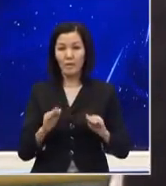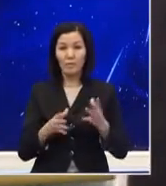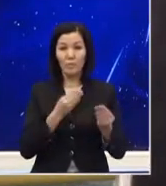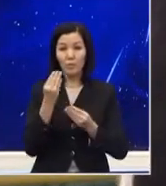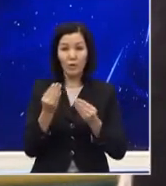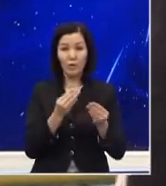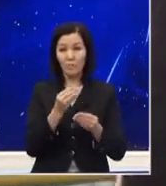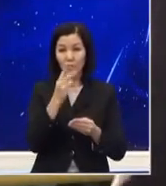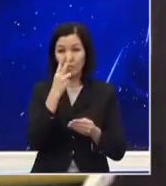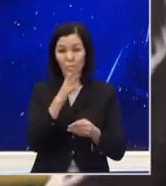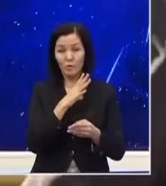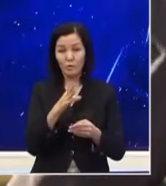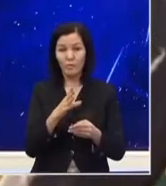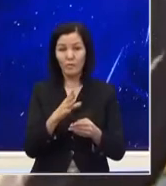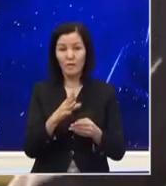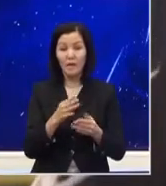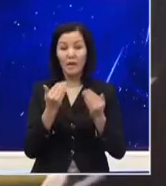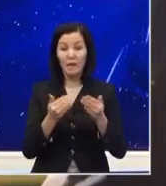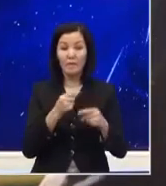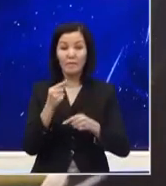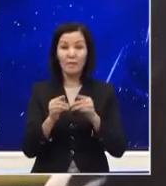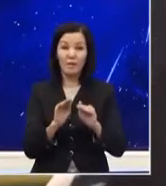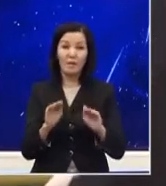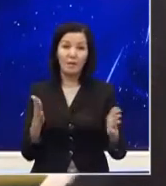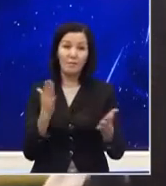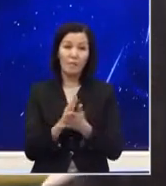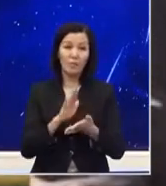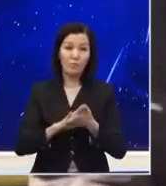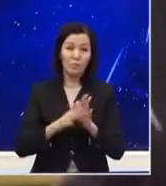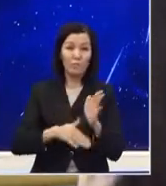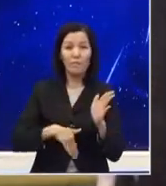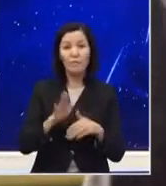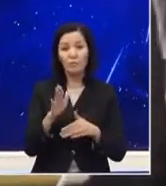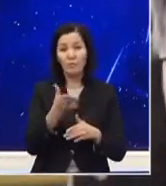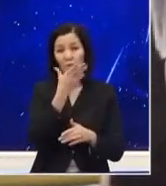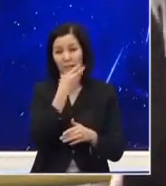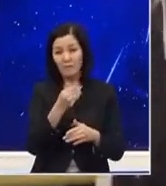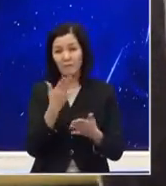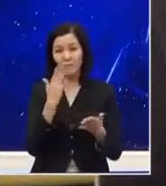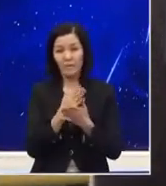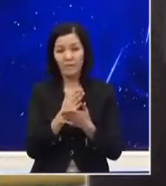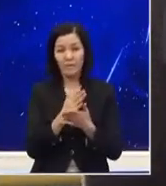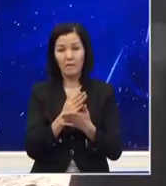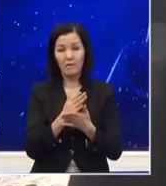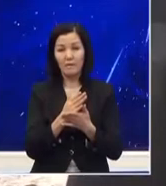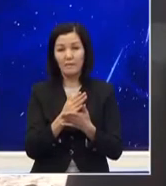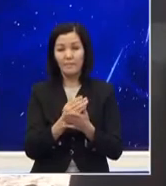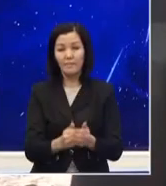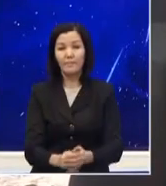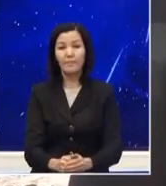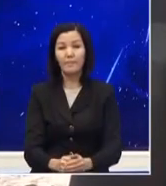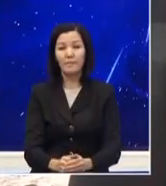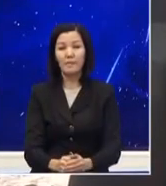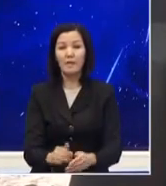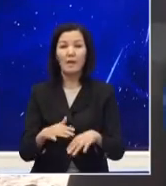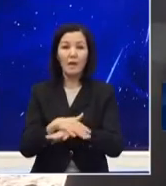жоқ. Міне шөберелерге кабер болып тұр. Осылар қараны басқа жерінде болса бармайды. Енді бұл жерге